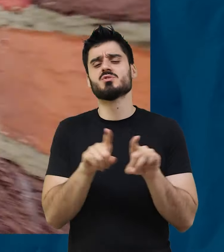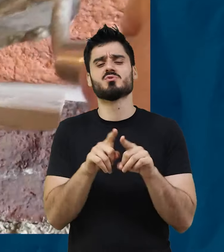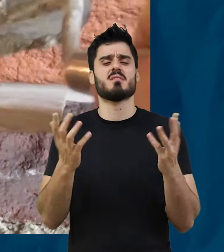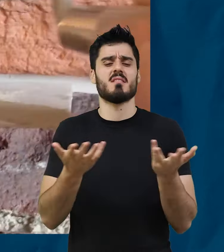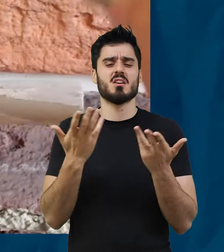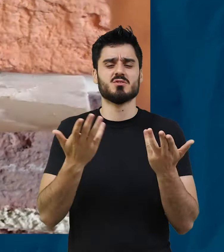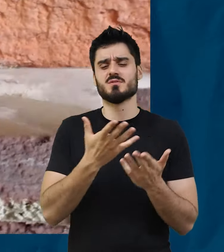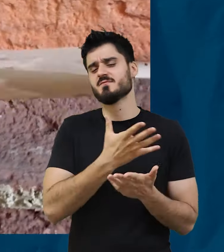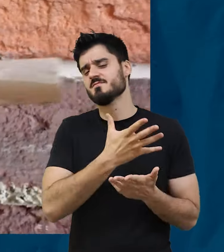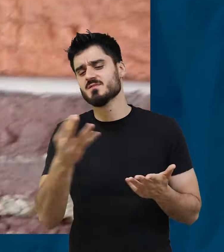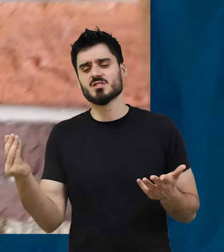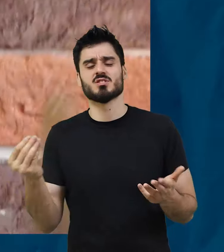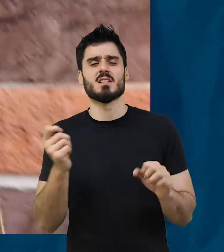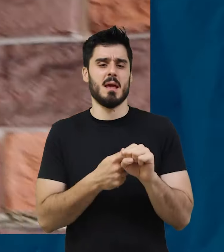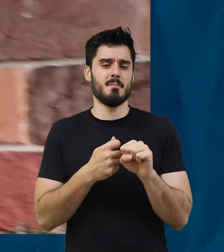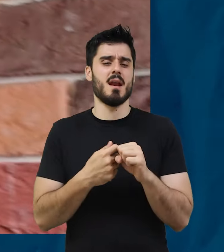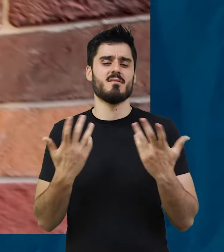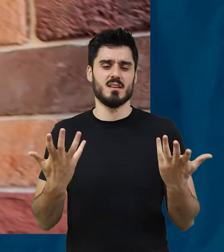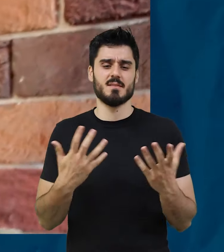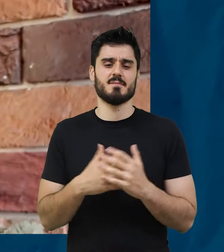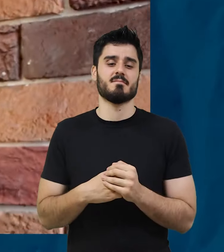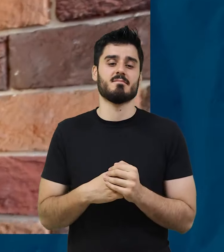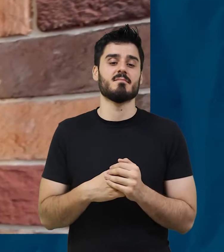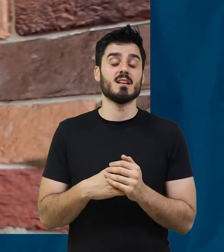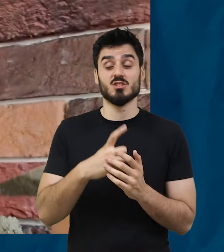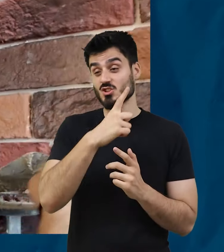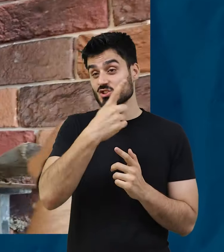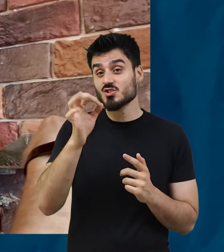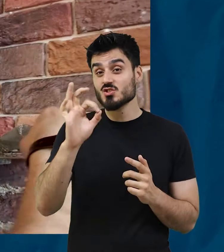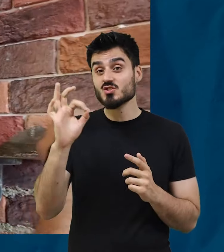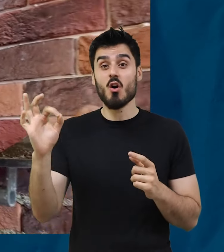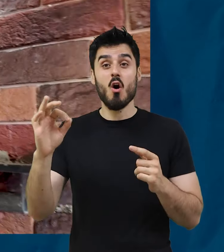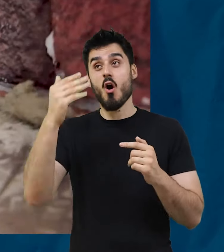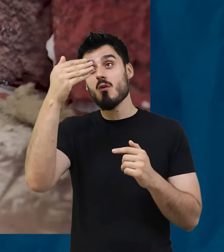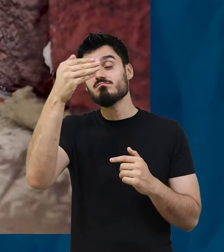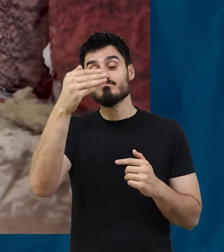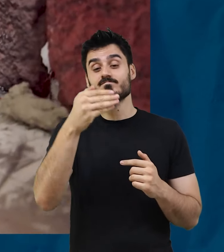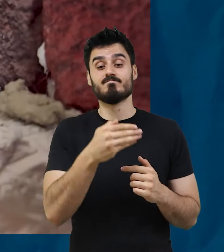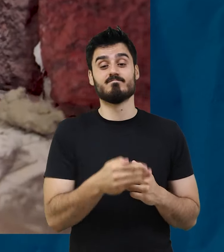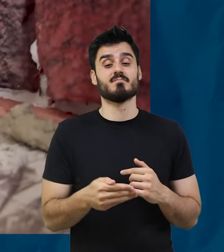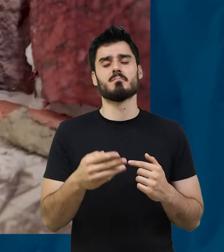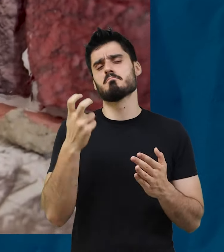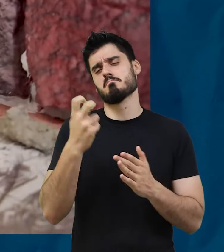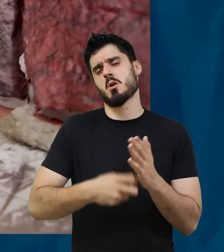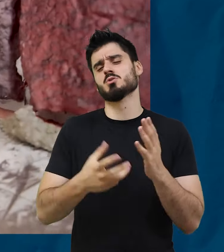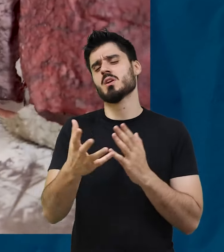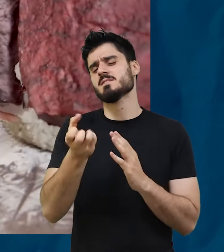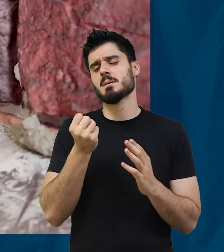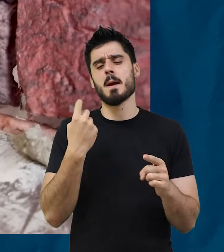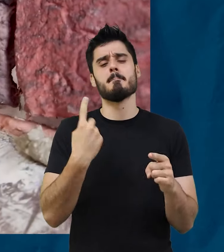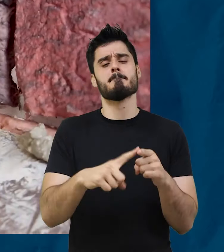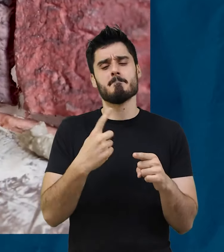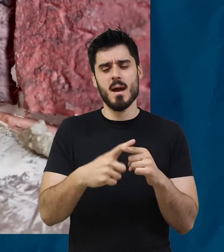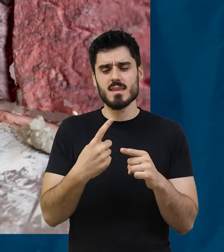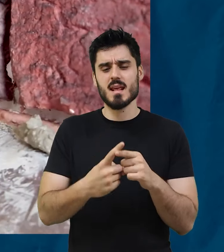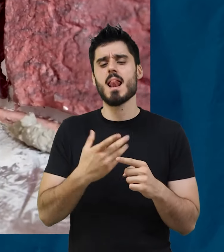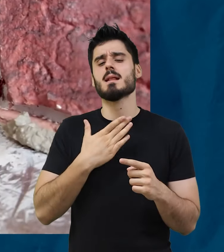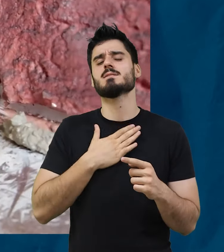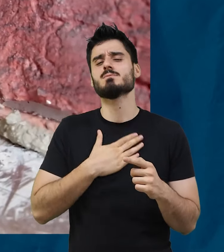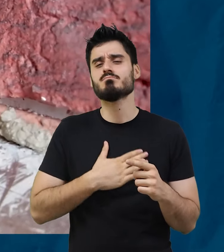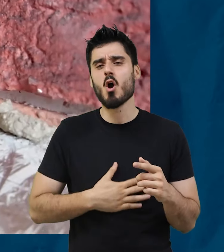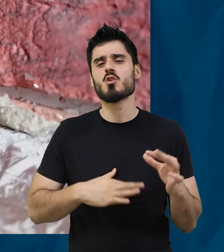да го направите на всичките 100 реда. просто си взимате материала и бавно,